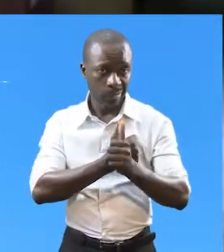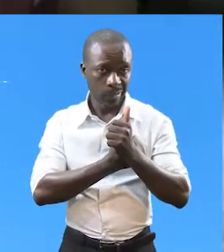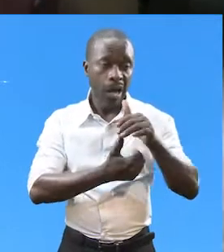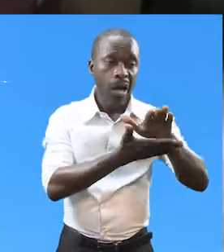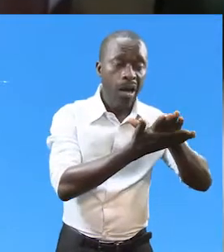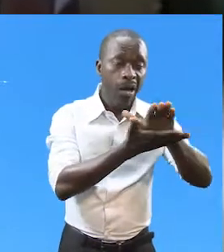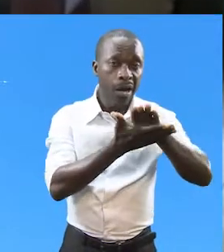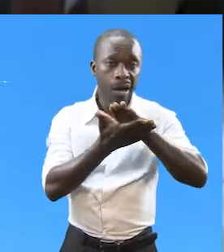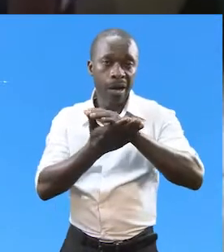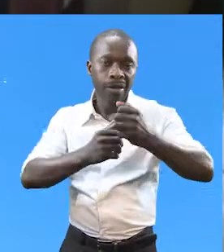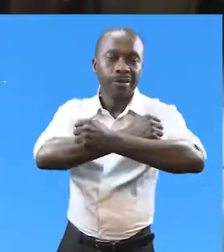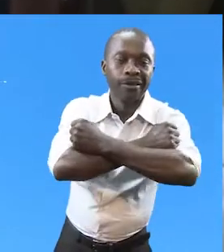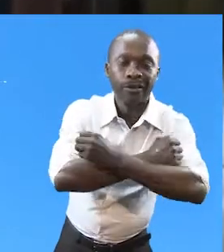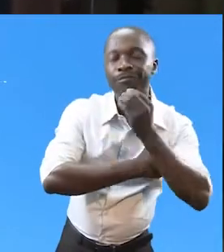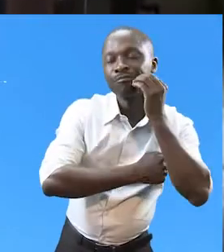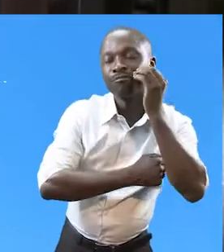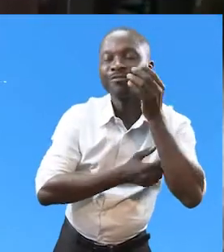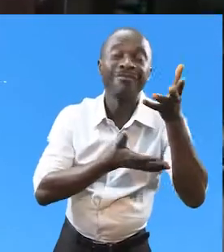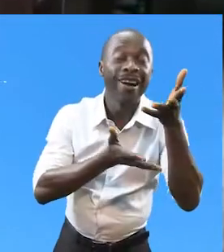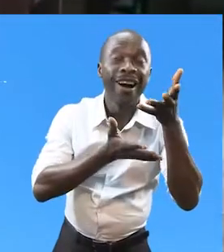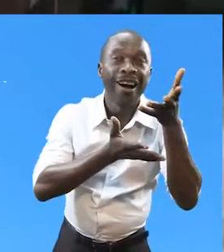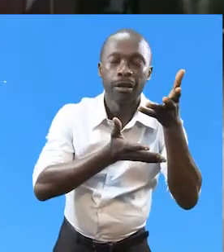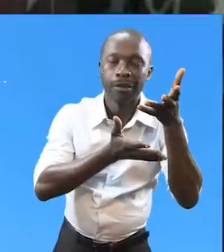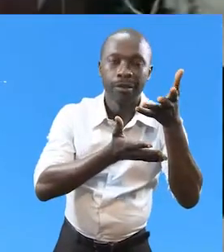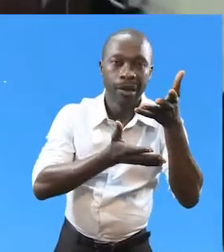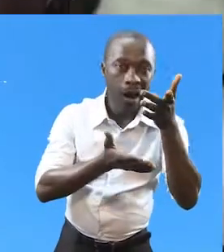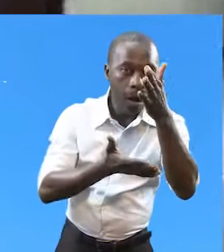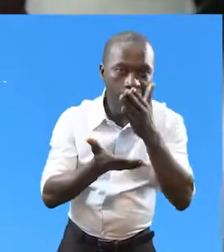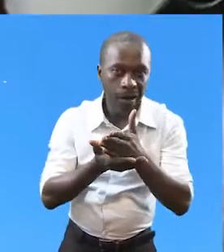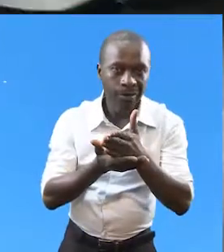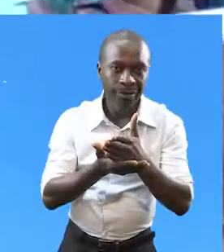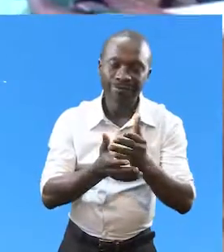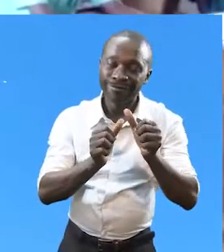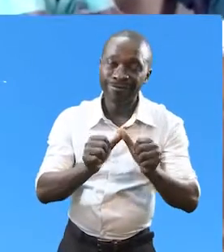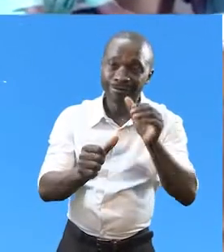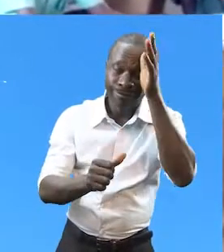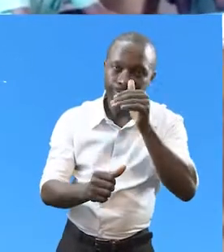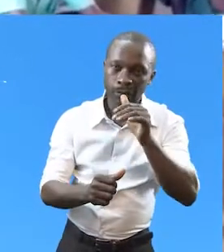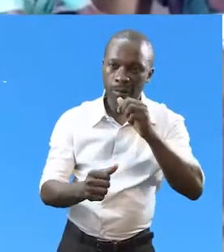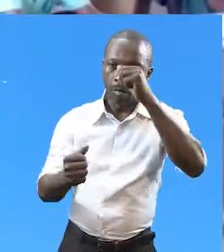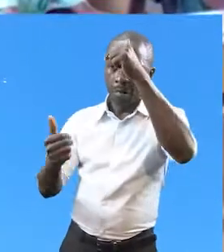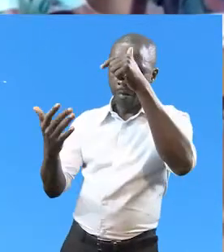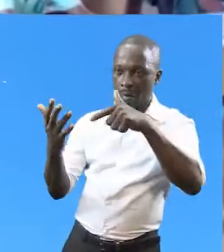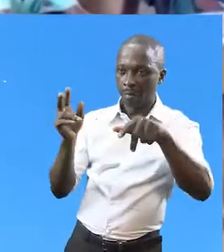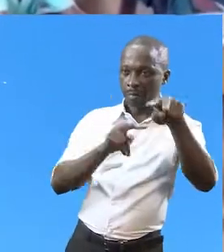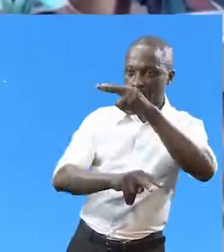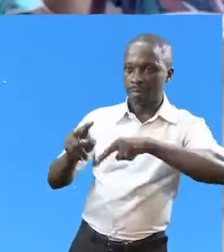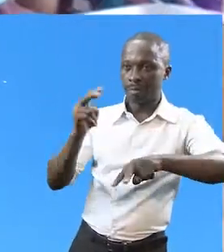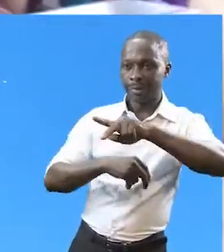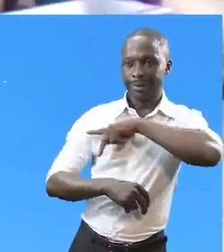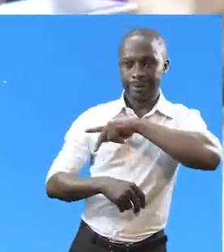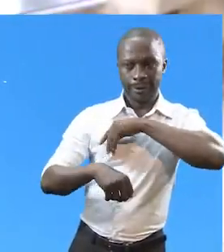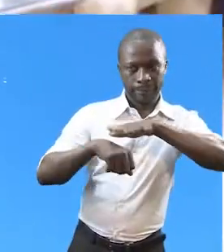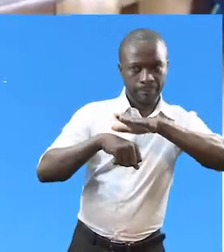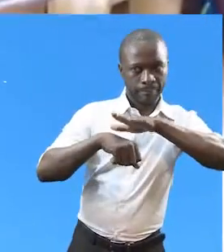et autres salutations ne sont pas loin de s'arrêter. Autant de faits qui laissent croire que la sortie du ministre des Enseignements secondaires sera